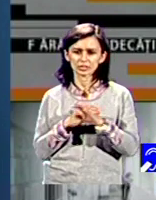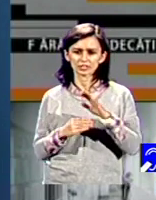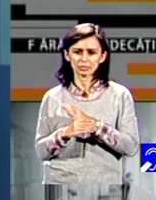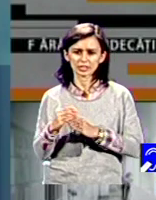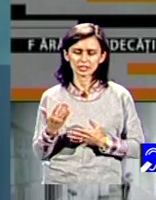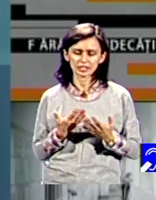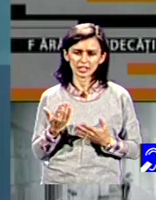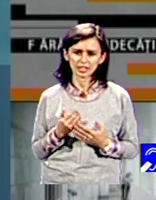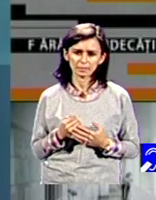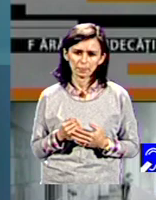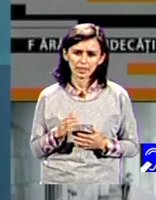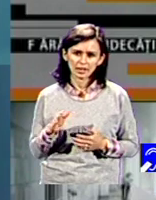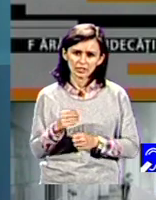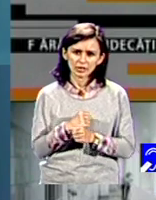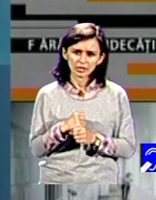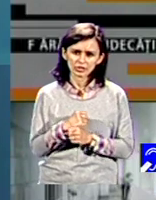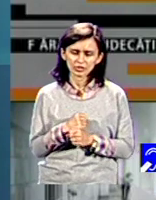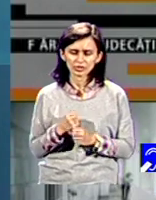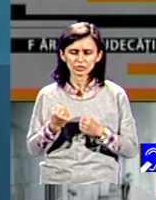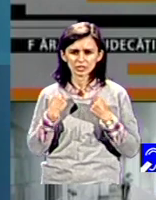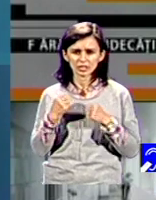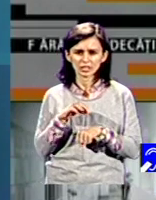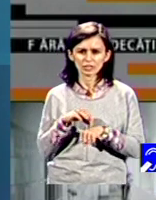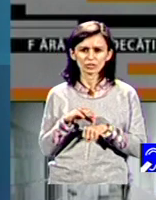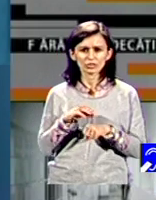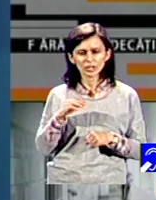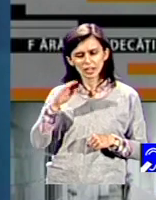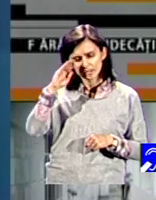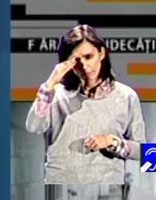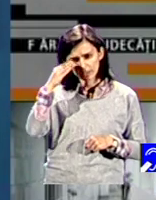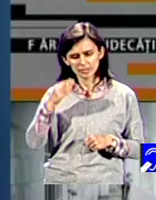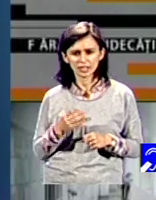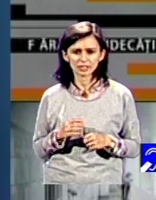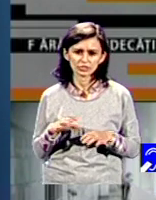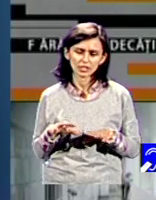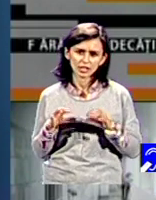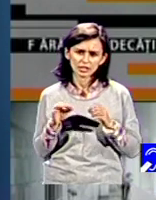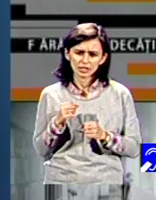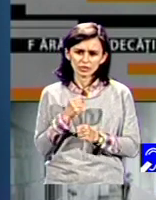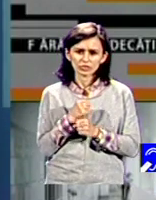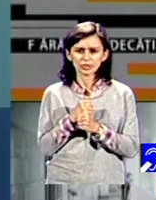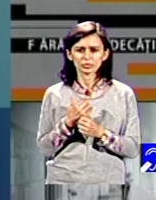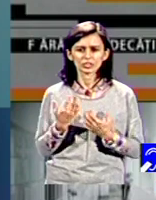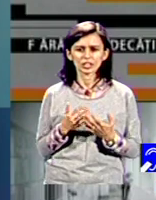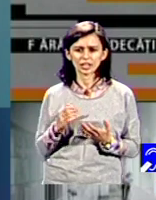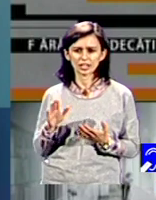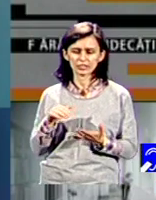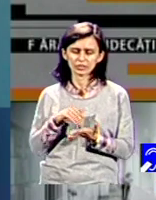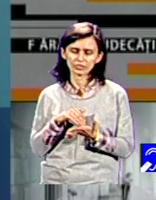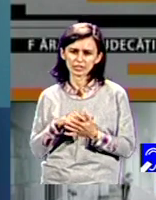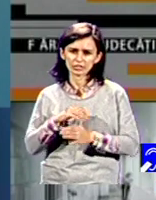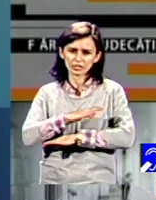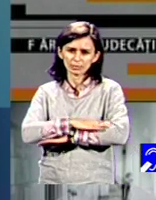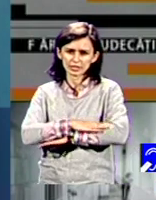aveau studii masterale chiar studii de doctorat însă ceea ce găseau erau niște niște jocuri care presupune abilități pe care le nu neaparat